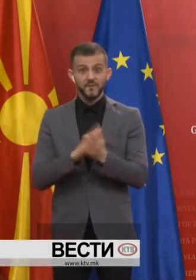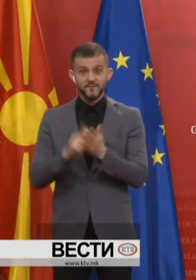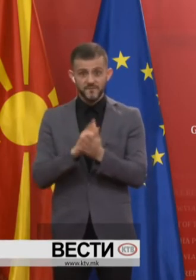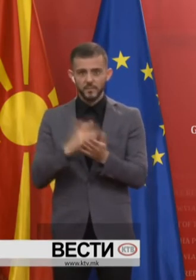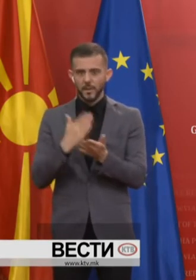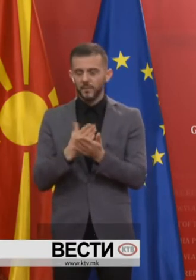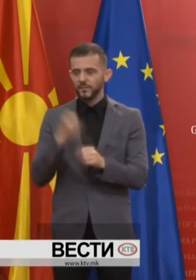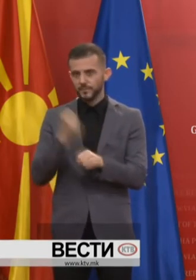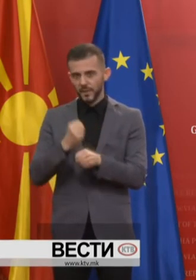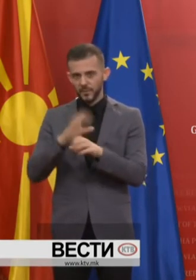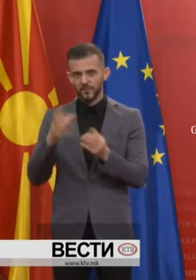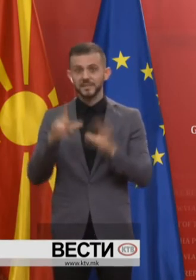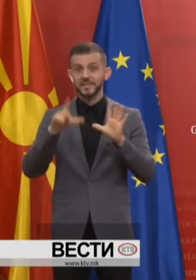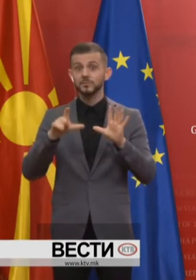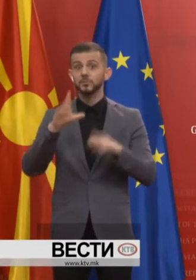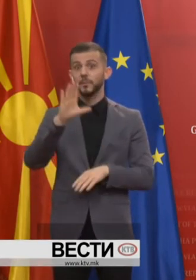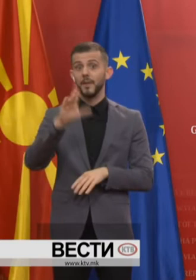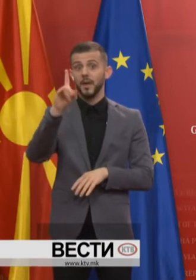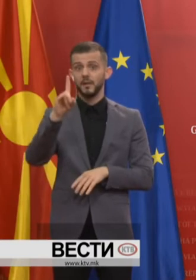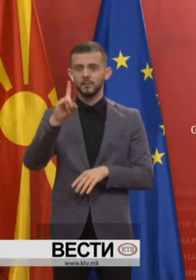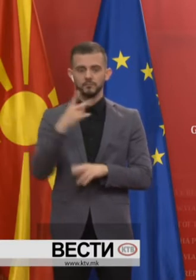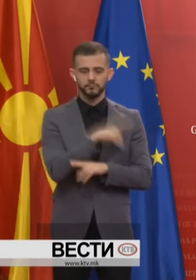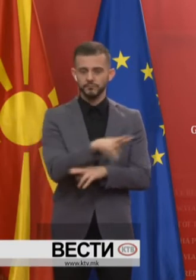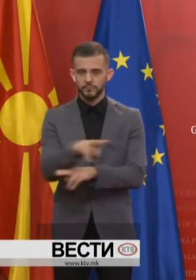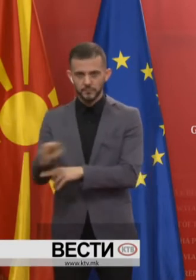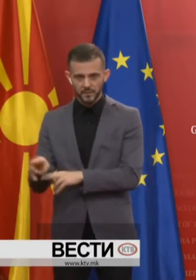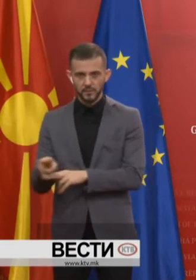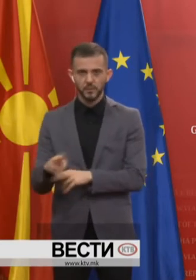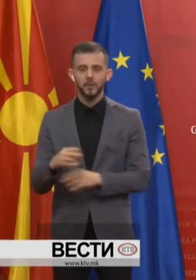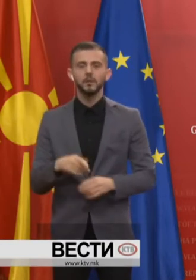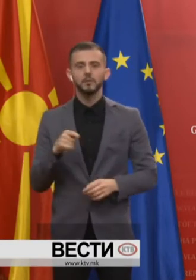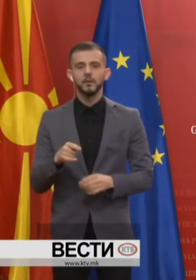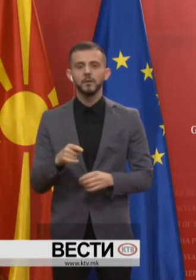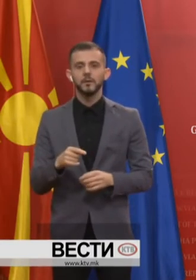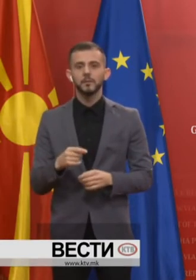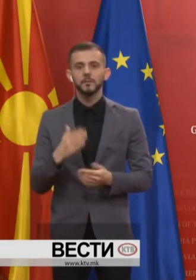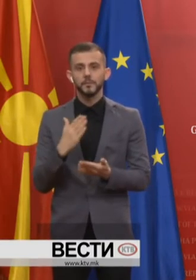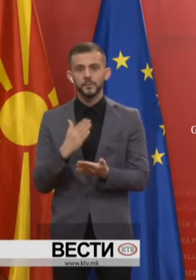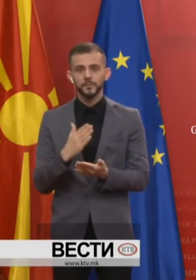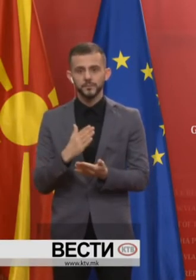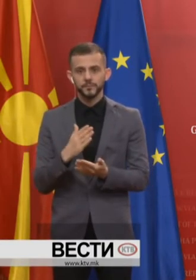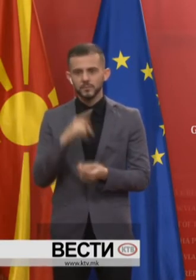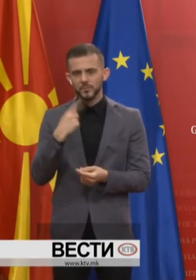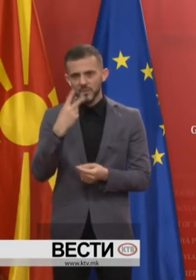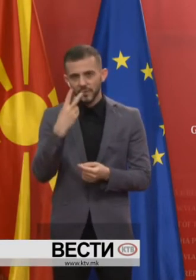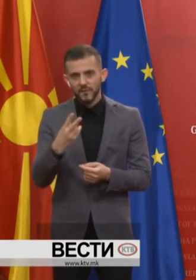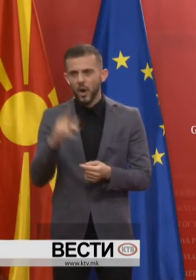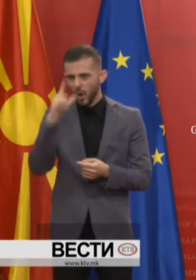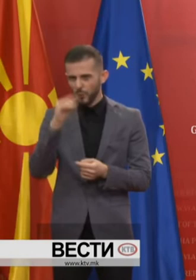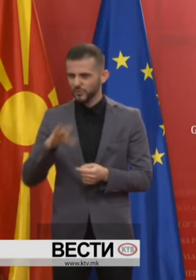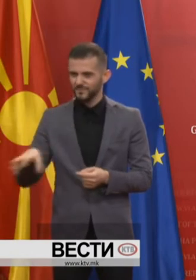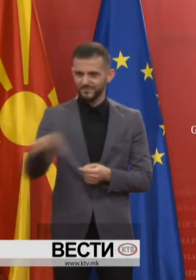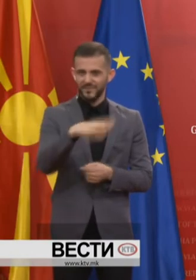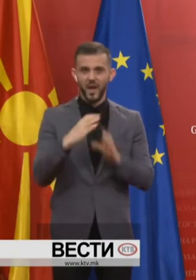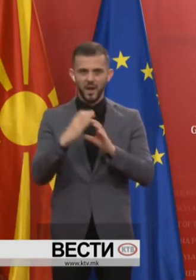реализираше 751 надзор. При тоа се констатира дека општинскиот сообраќај е